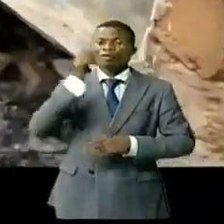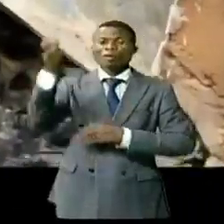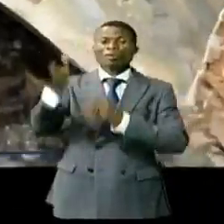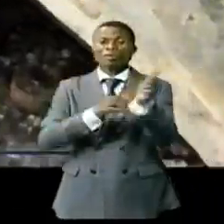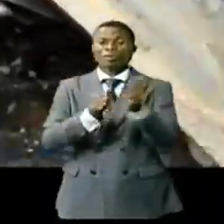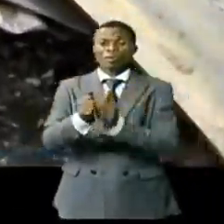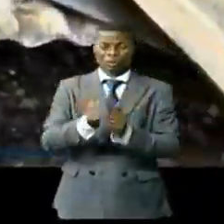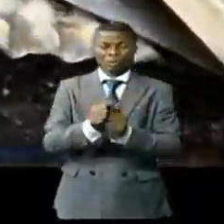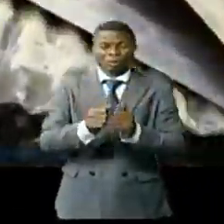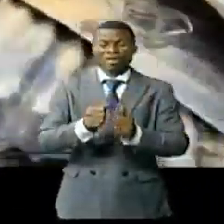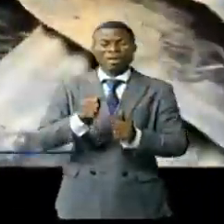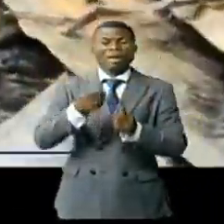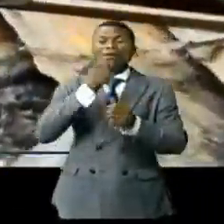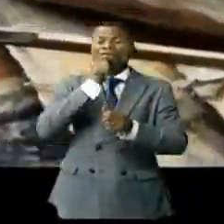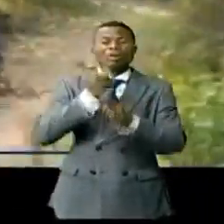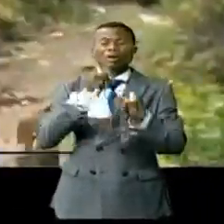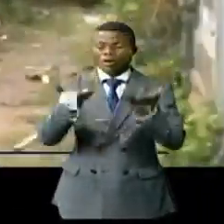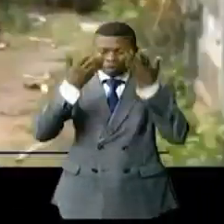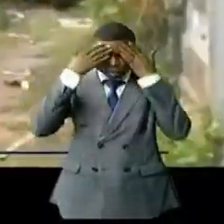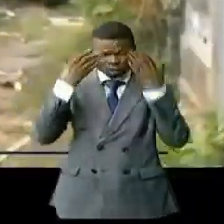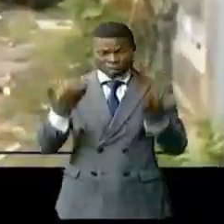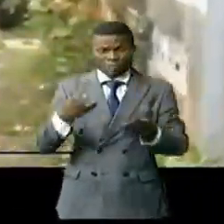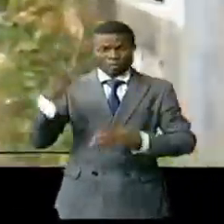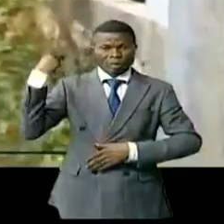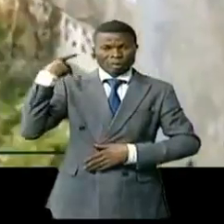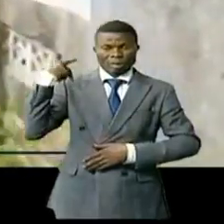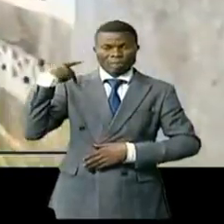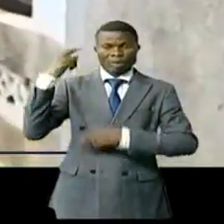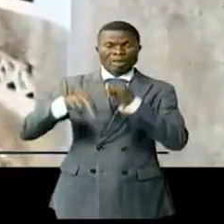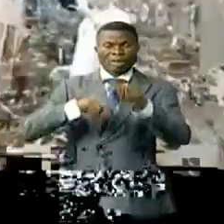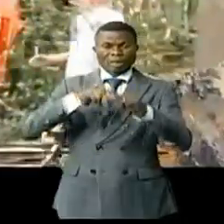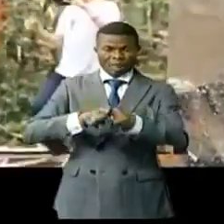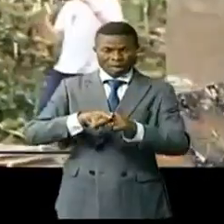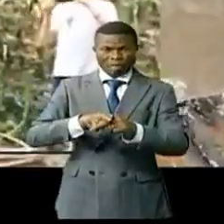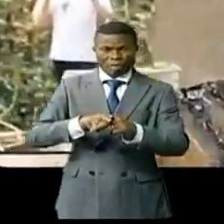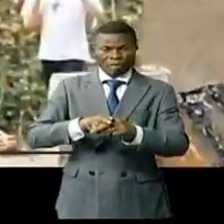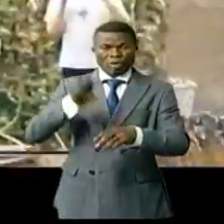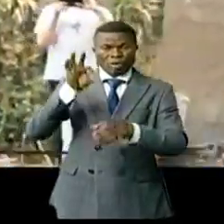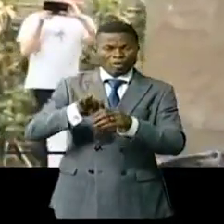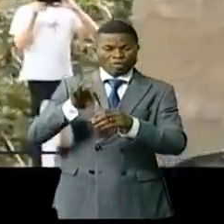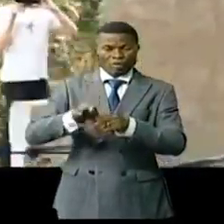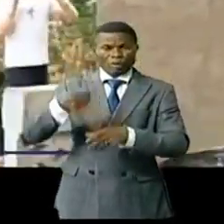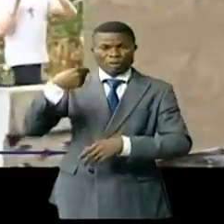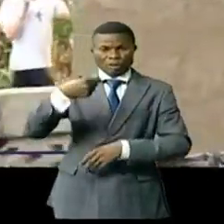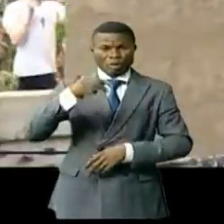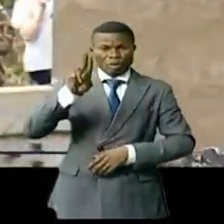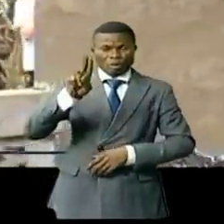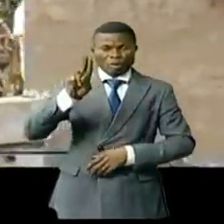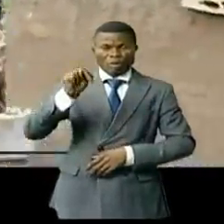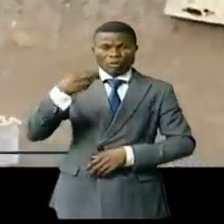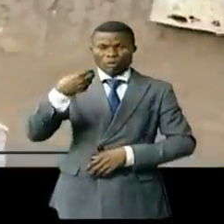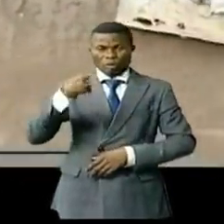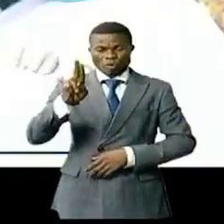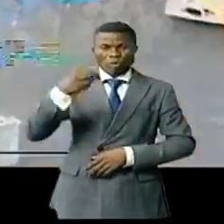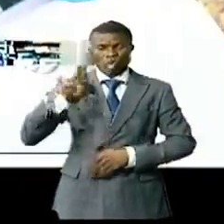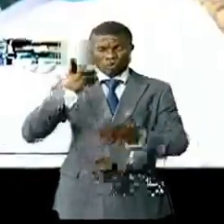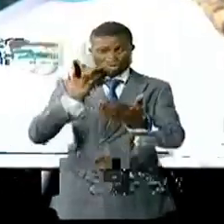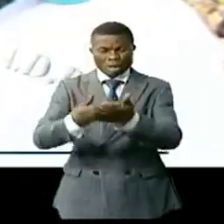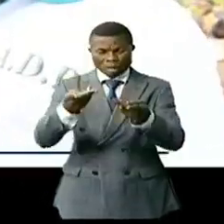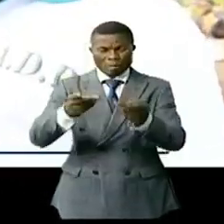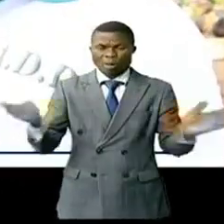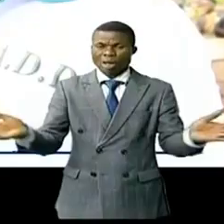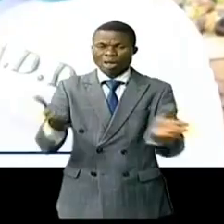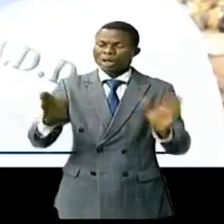incendie d'origine inconnue. Le député national, Rombo Foumani, élu de Gungu, est arrivé sur place pour réconforter